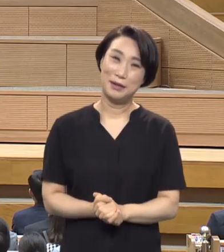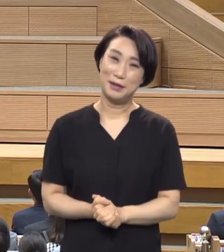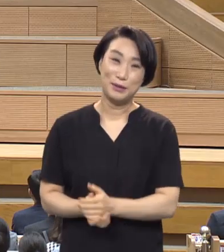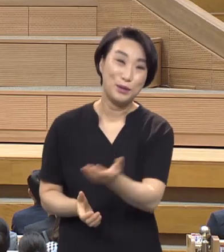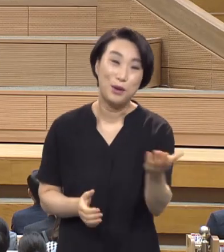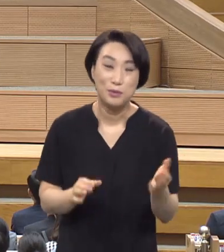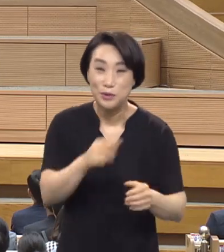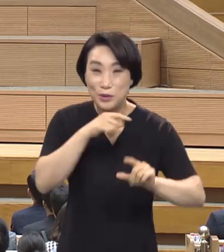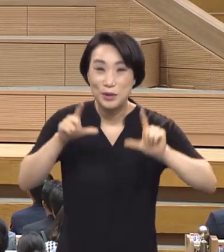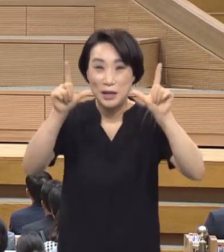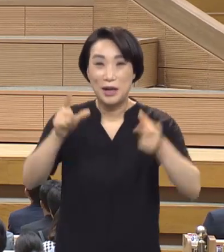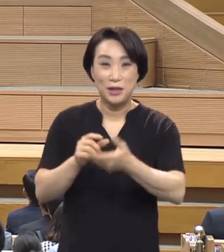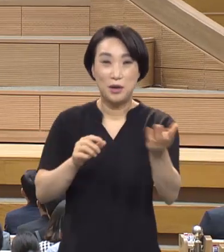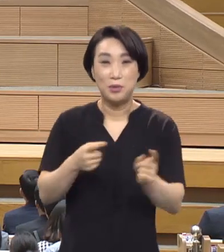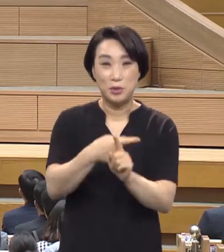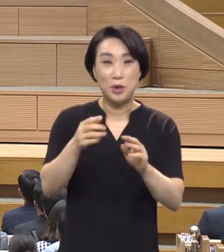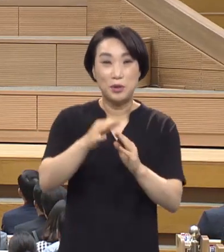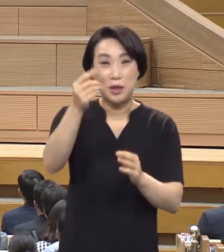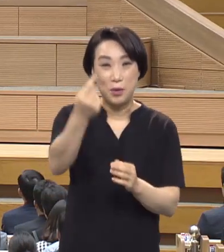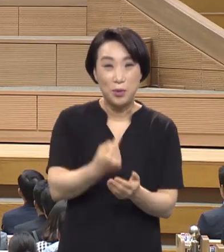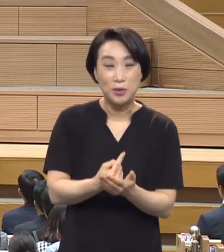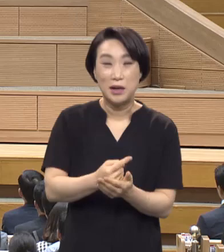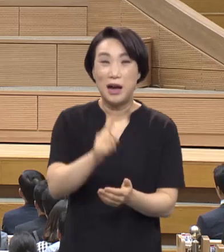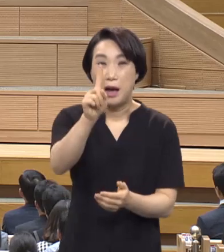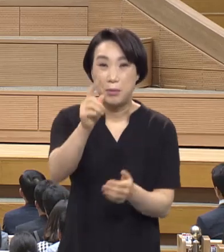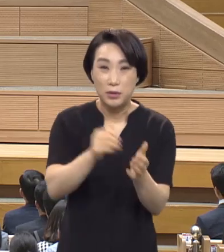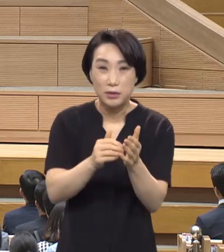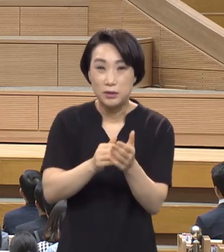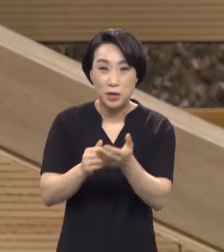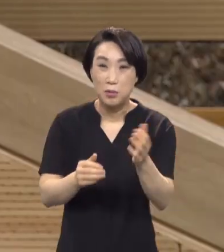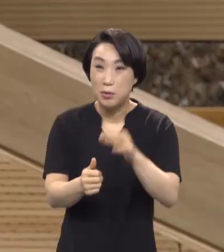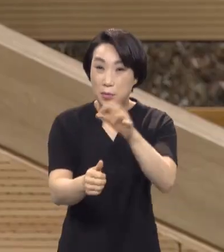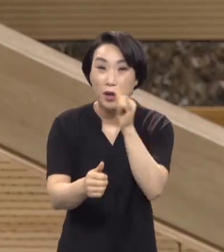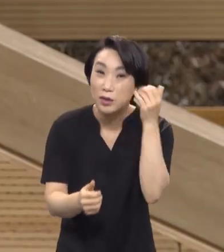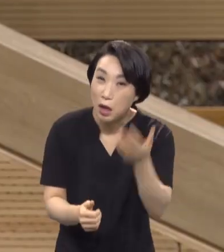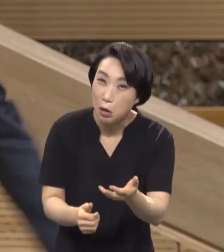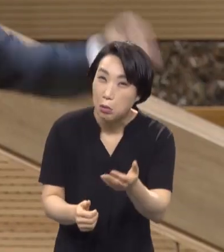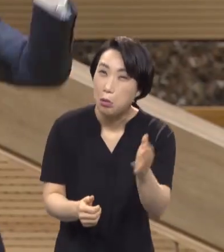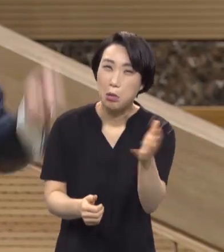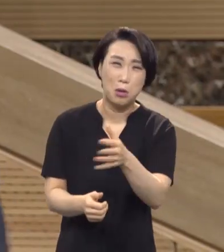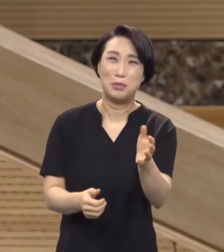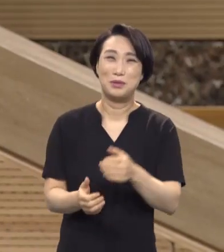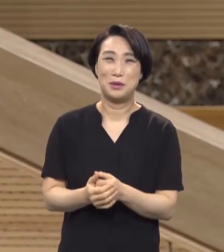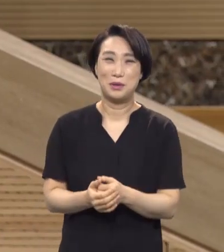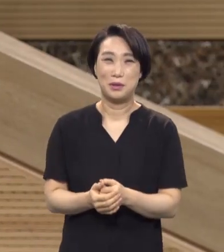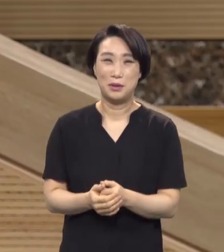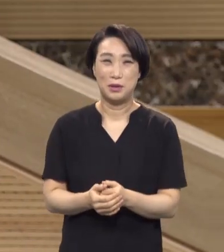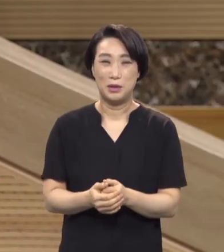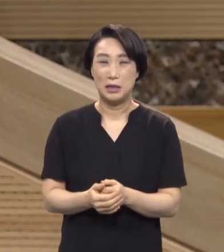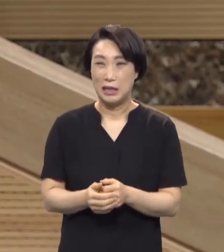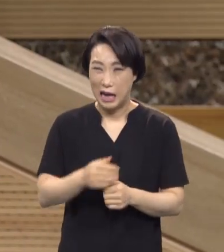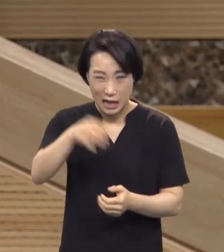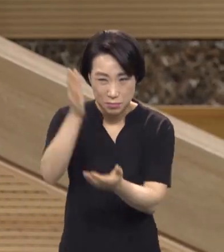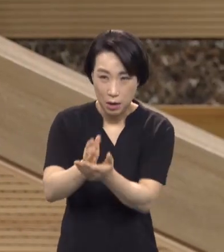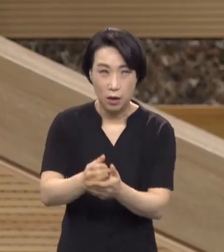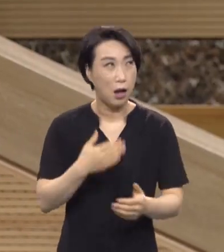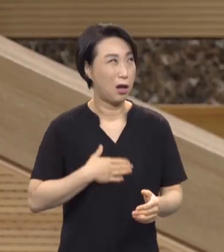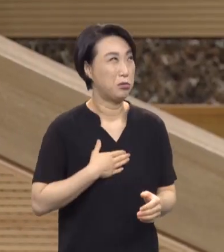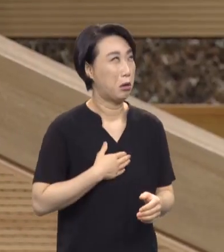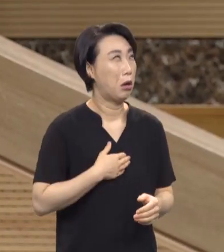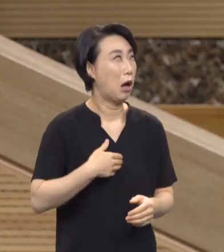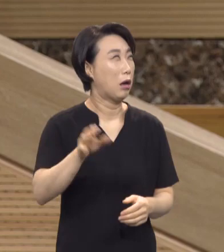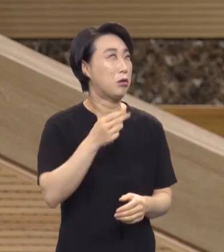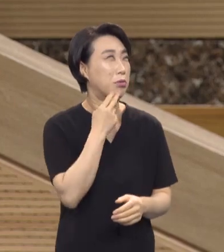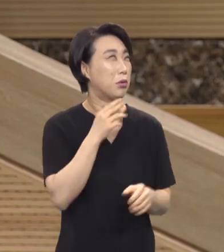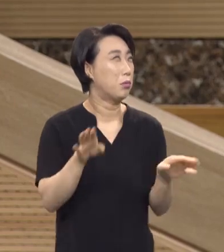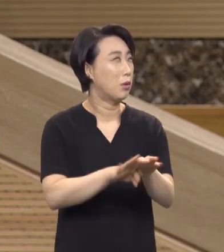여러분 주일날 교회 한 번만 가는 사람 핍박받은 사람 봤어요? 주일날 한 번 가는 사람 그것도 가지 말라면 알았어 안 가는 사람